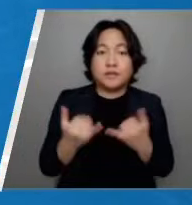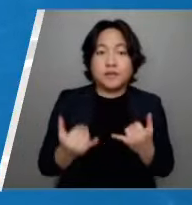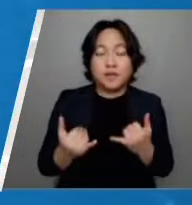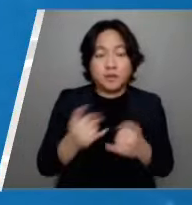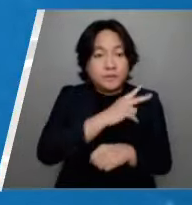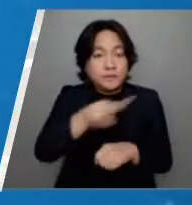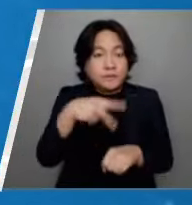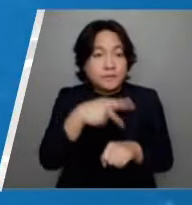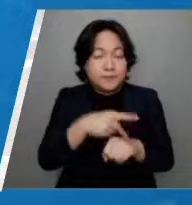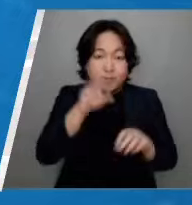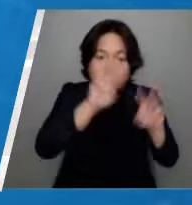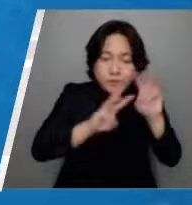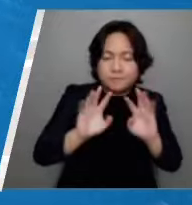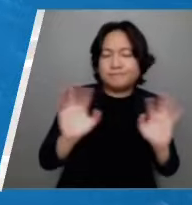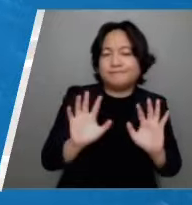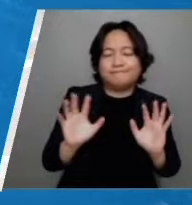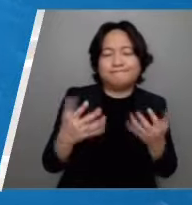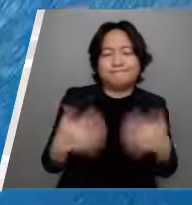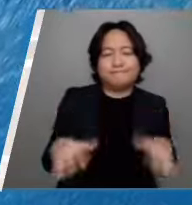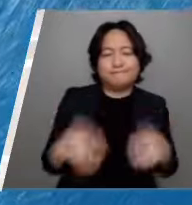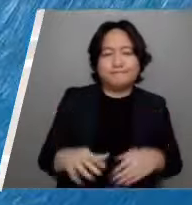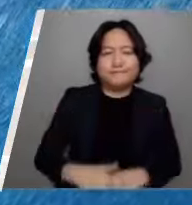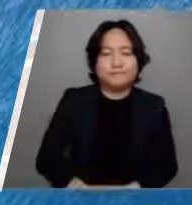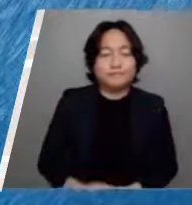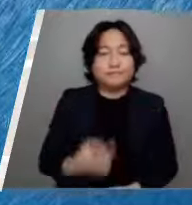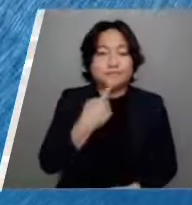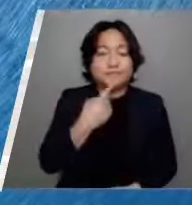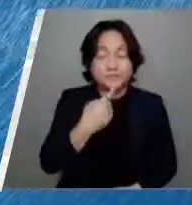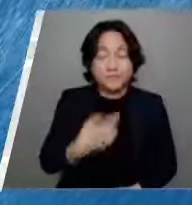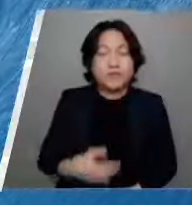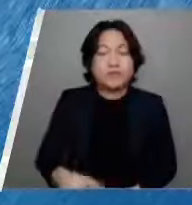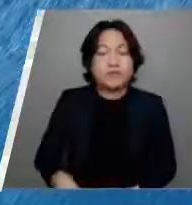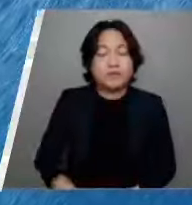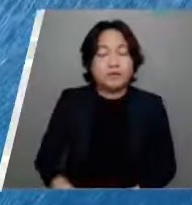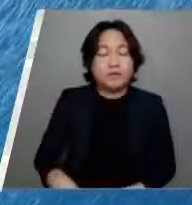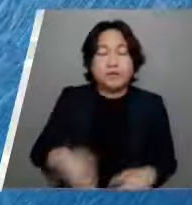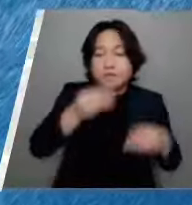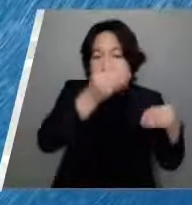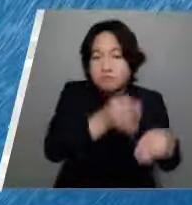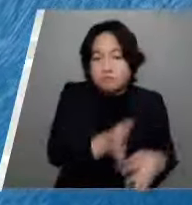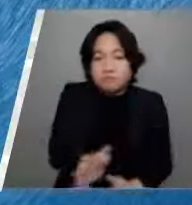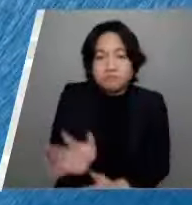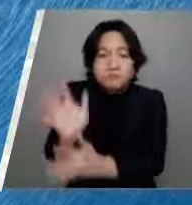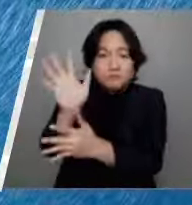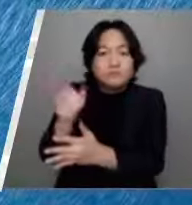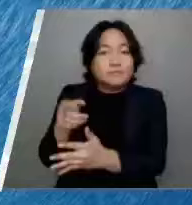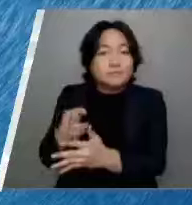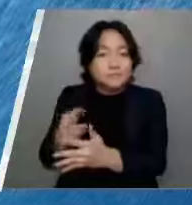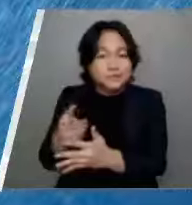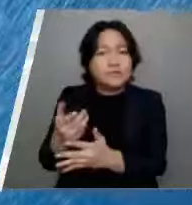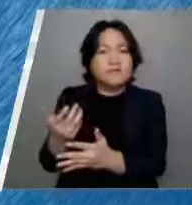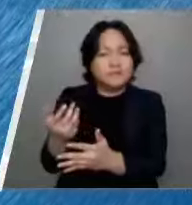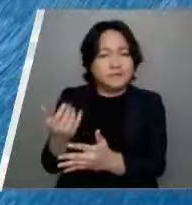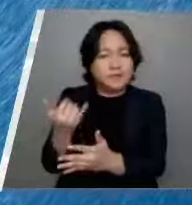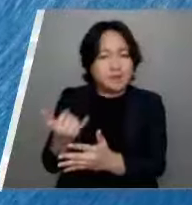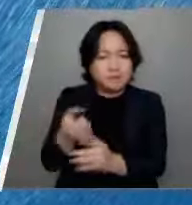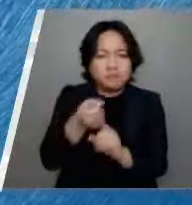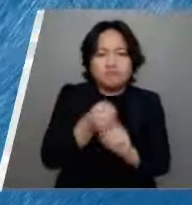Sa ngayon, ayon sa PAGASA, shear line, northeasterly surface wind flow at easterlies ang naka-aapekto sa